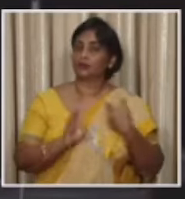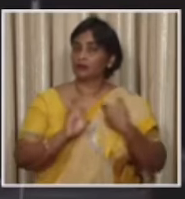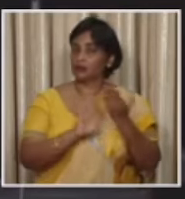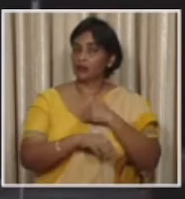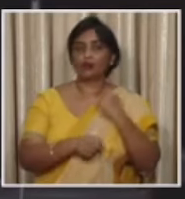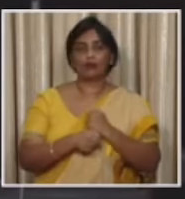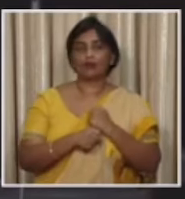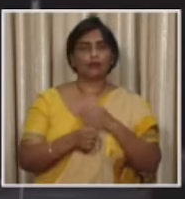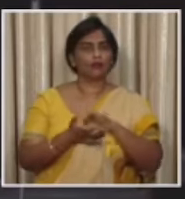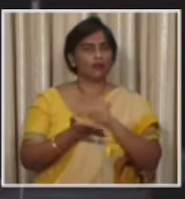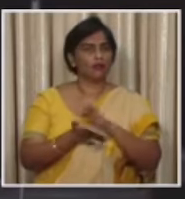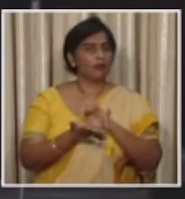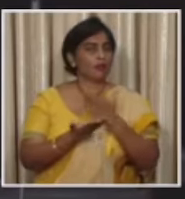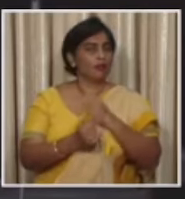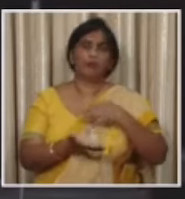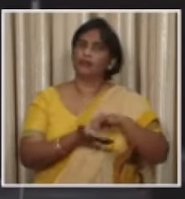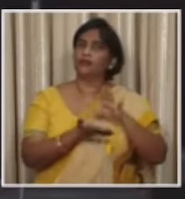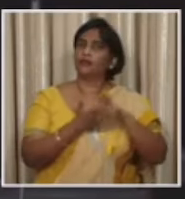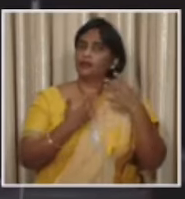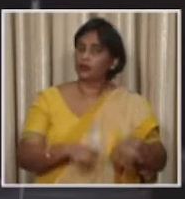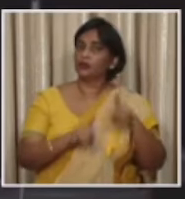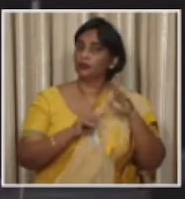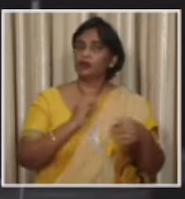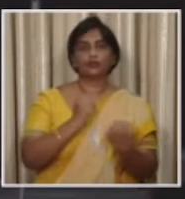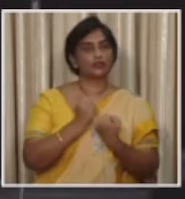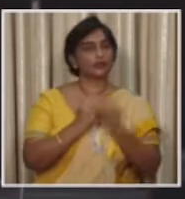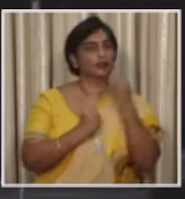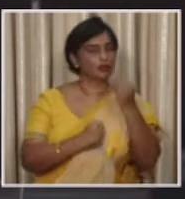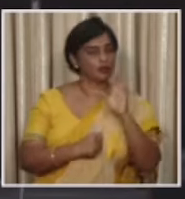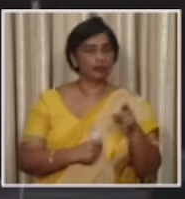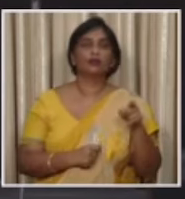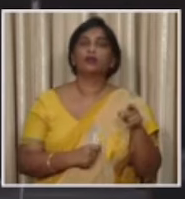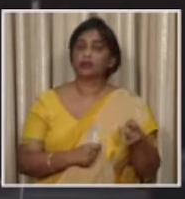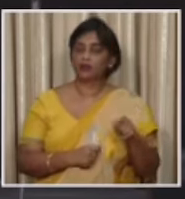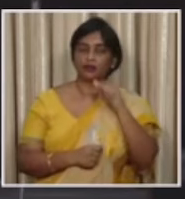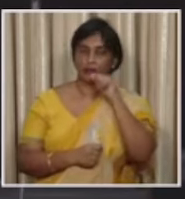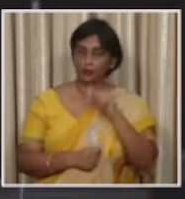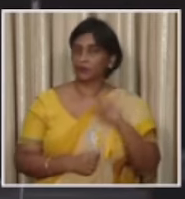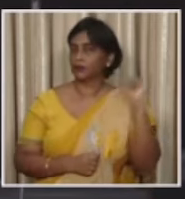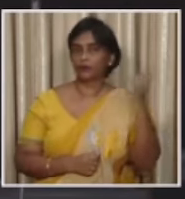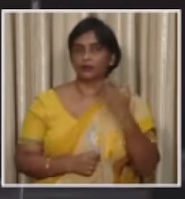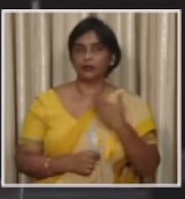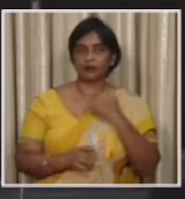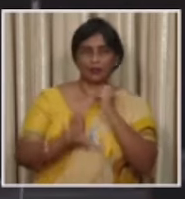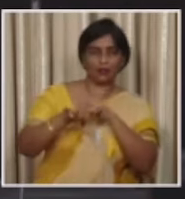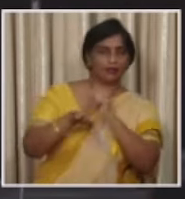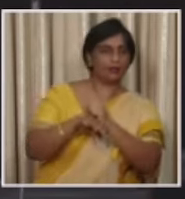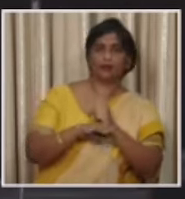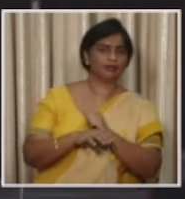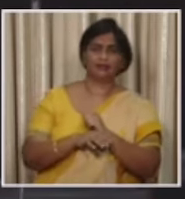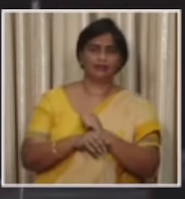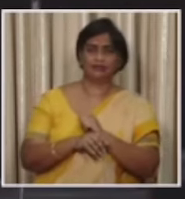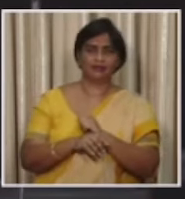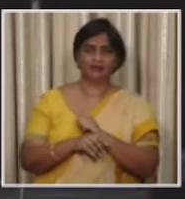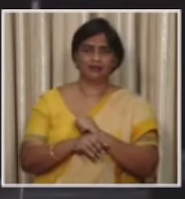අපේ ආණ්ඩුව නොගත්ත තීන්දුවත් ගත්තා. ඒවට සහයෝගය දීලා තියෙනවා. ඒක කිසිම කෙනෙක්ට සමච්චලයට ලක්විය යුතු කාරණාවක්